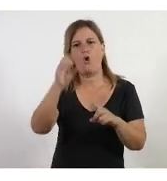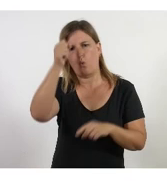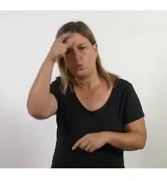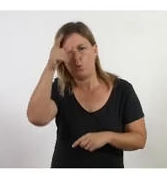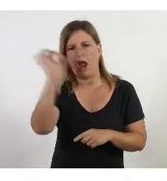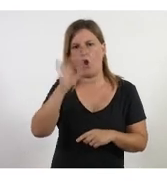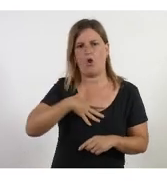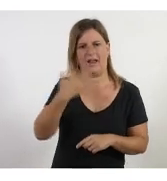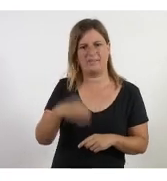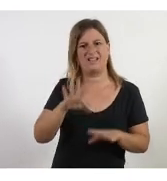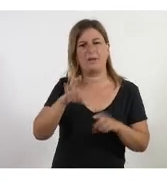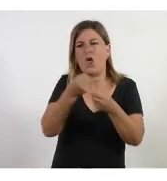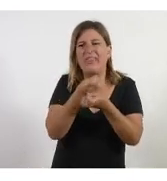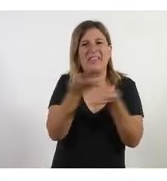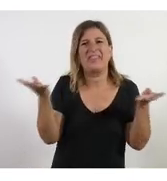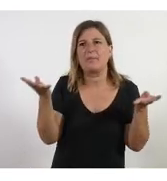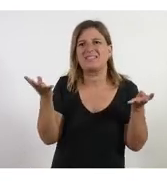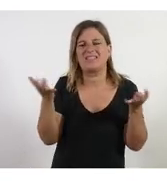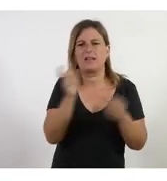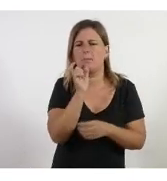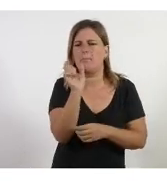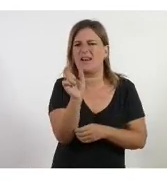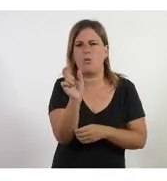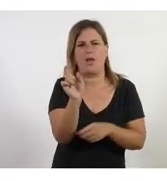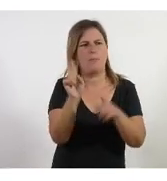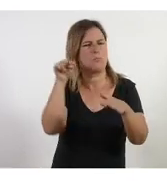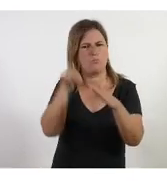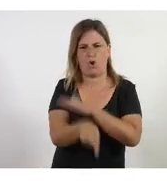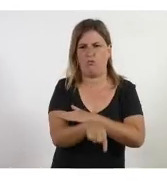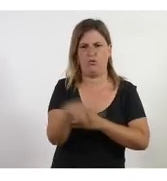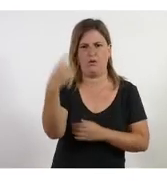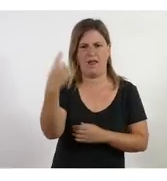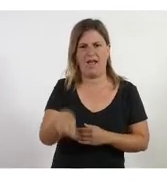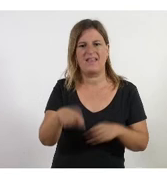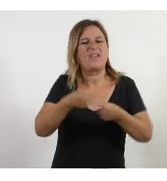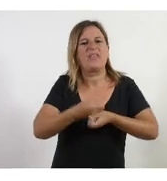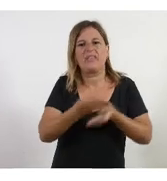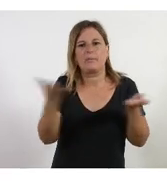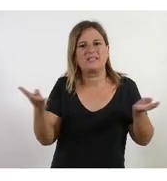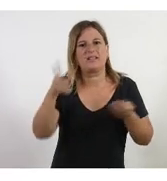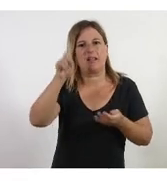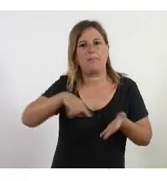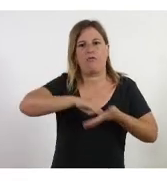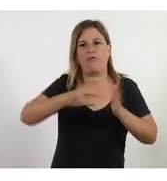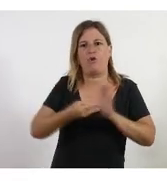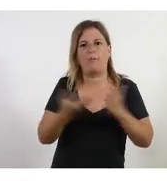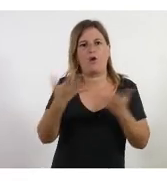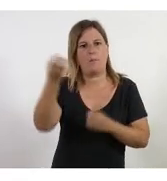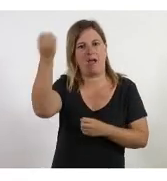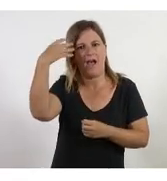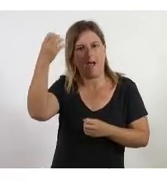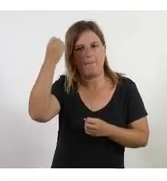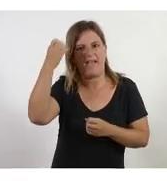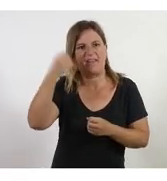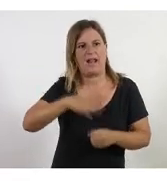és molt més que això, és una paraula absolutament profunda. La diversitat també és la manera d'aprendre, per exemple, el background que té cada